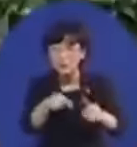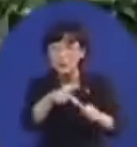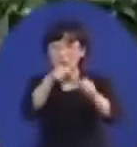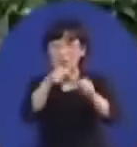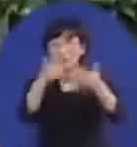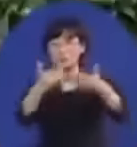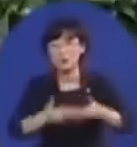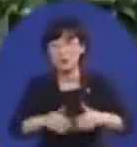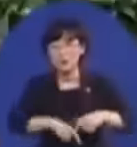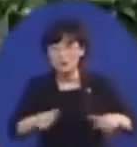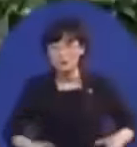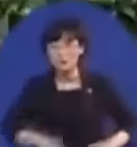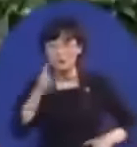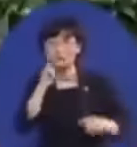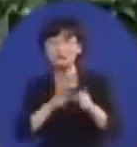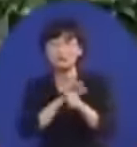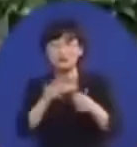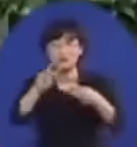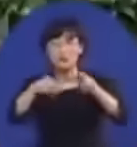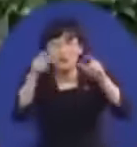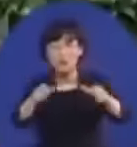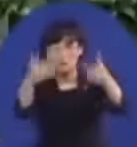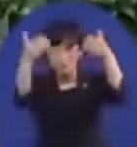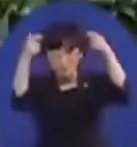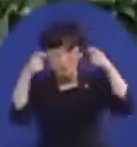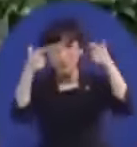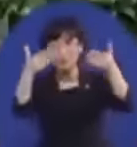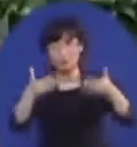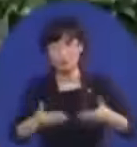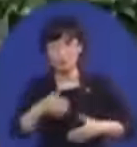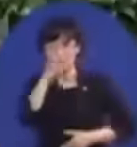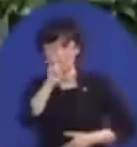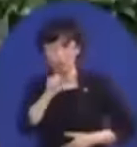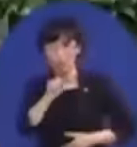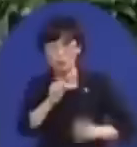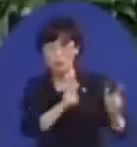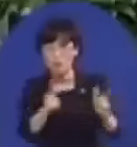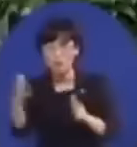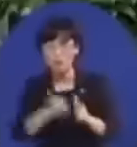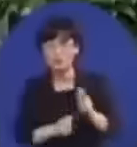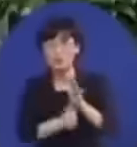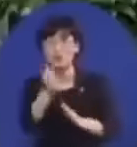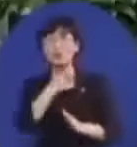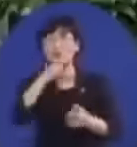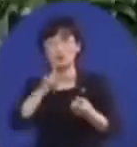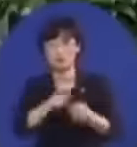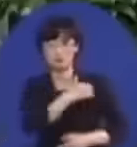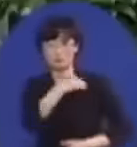인자와 긍휼로 관을 씌우시며 좋은 것으로 소원을 만족해서 정신으로 독수리가 찬다.